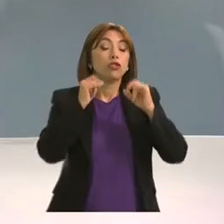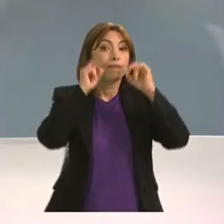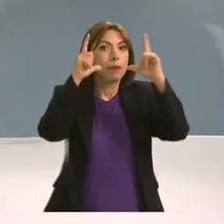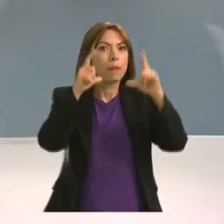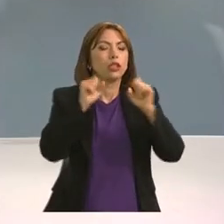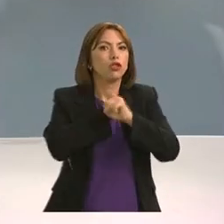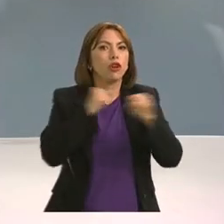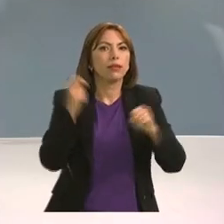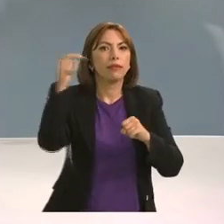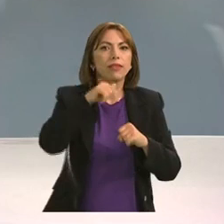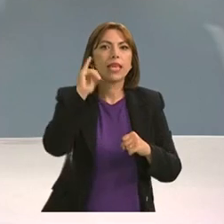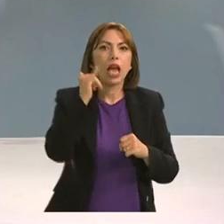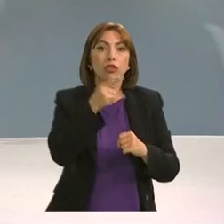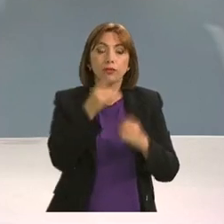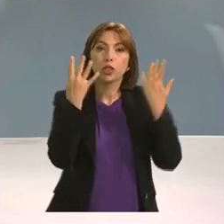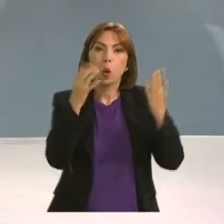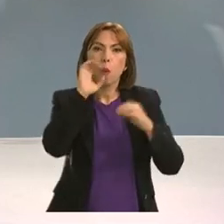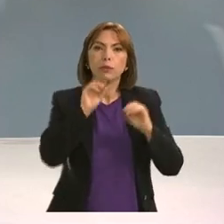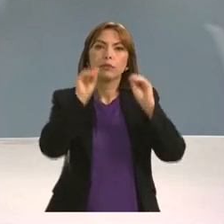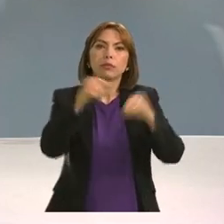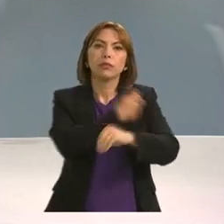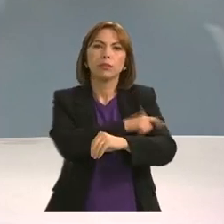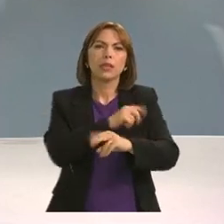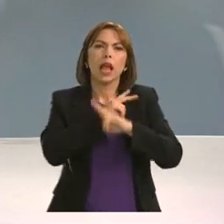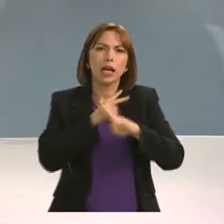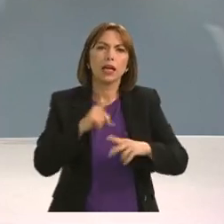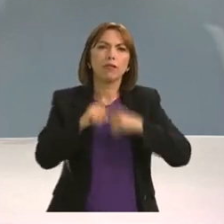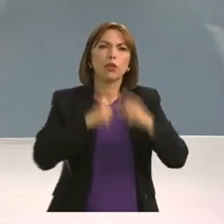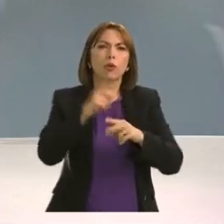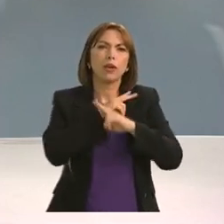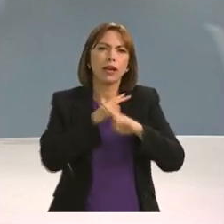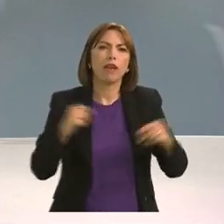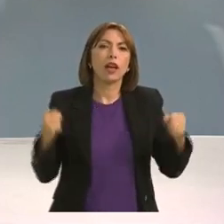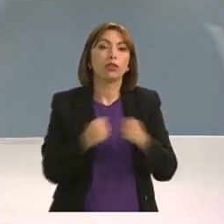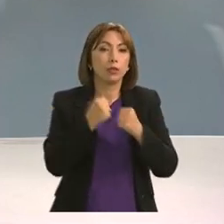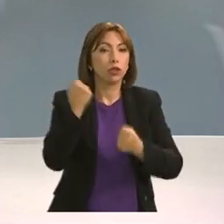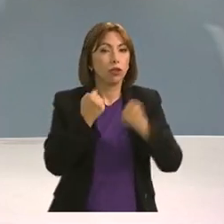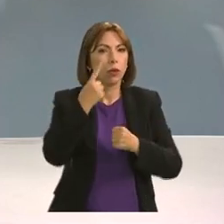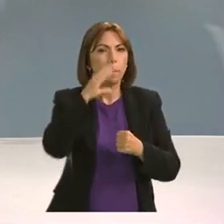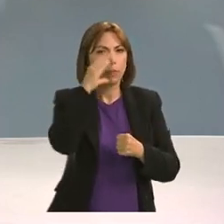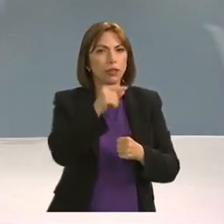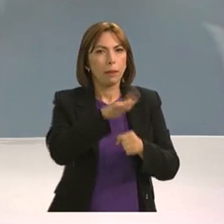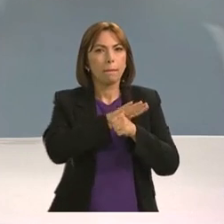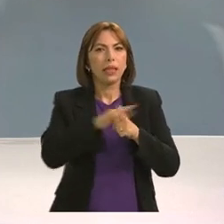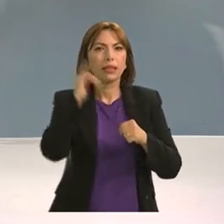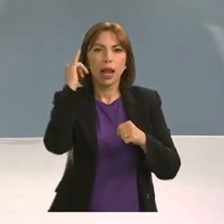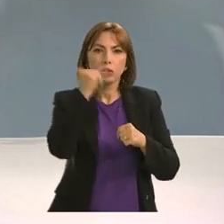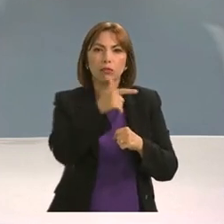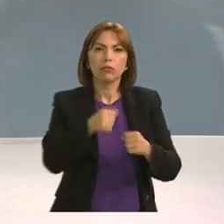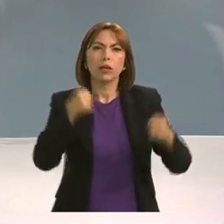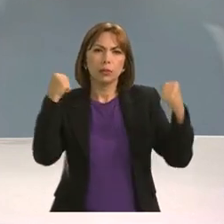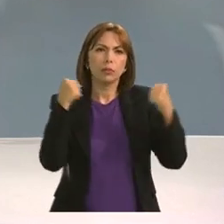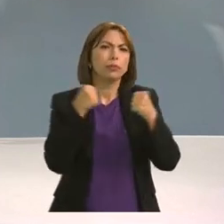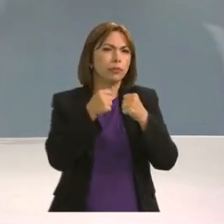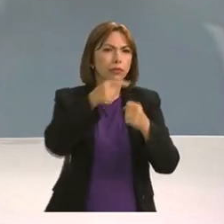Și imagini șocante vin de la Iași. 9 oameni au ajuns la spital în stare gravă în urma unui cumplit accident. Șoferul unui microbus plin cu